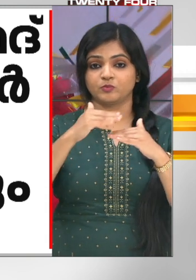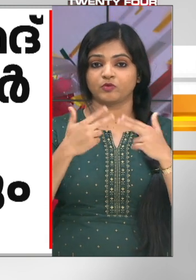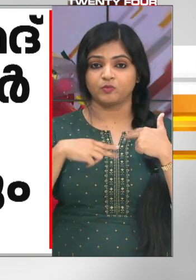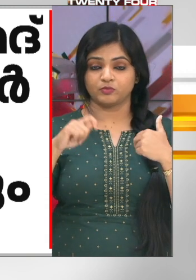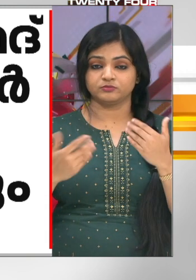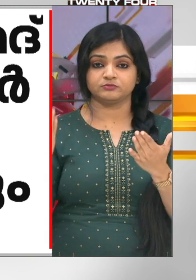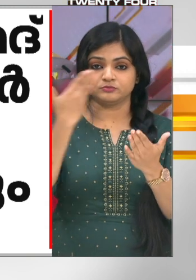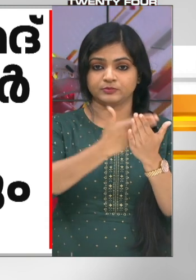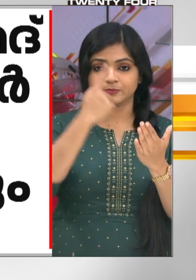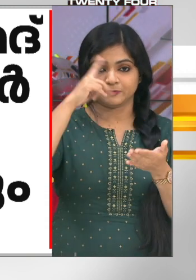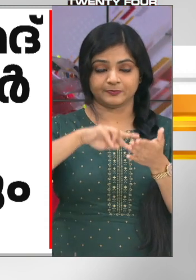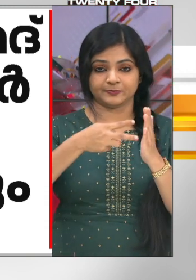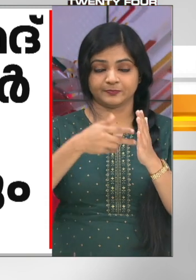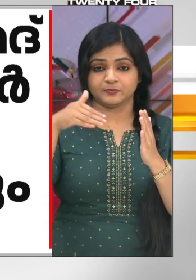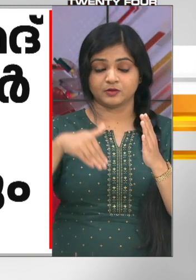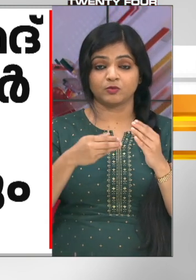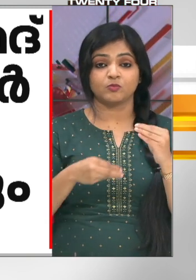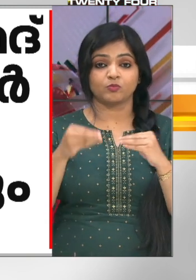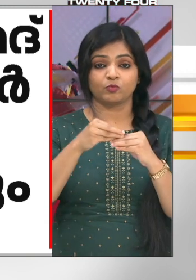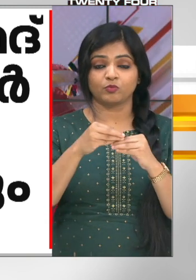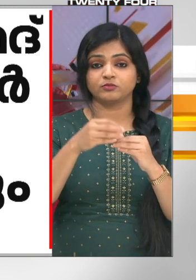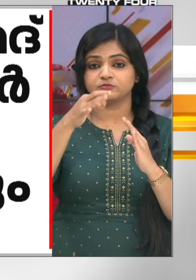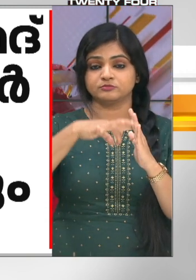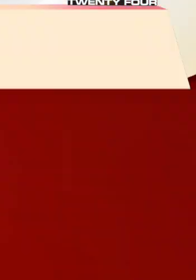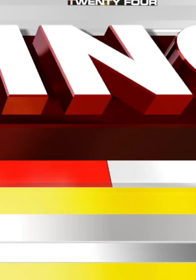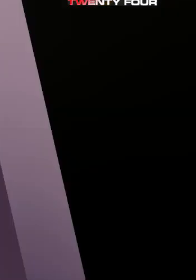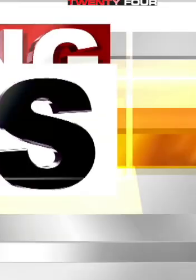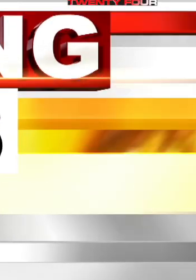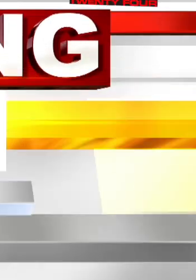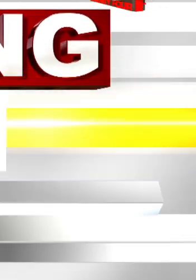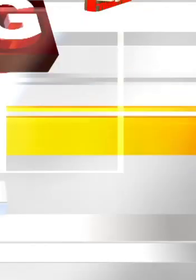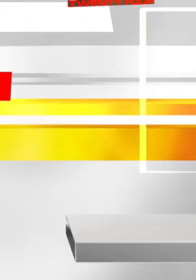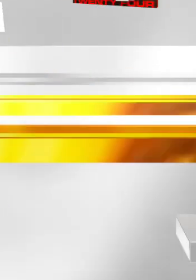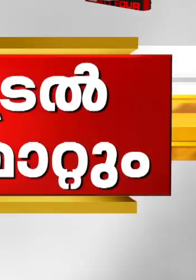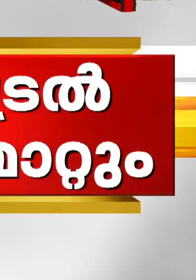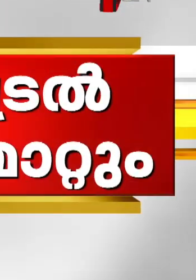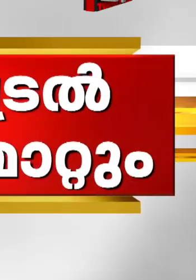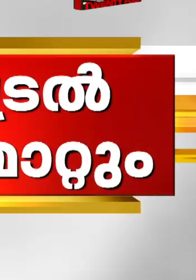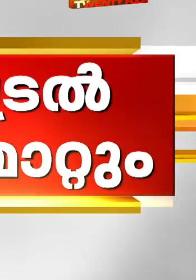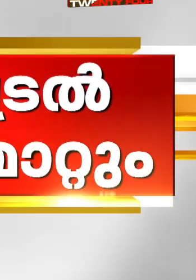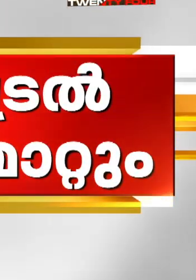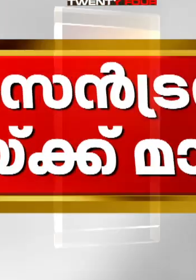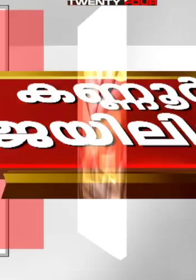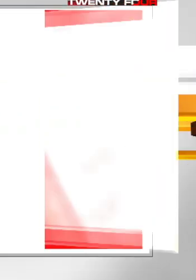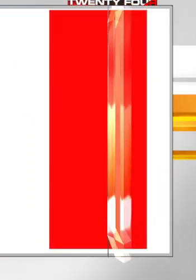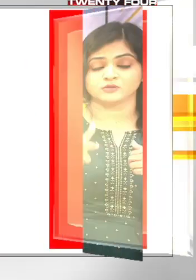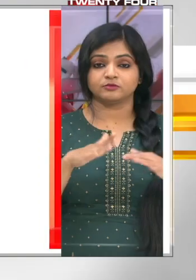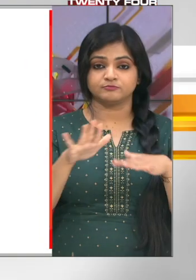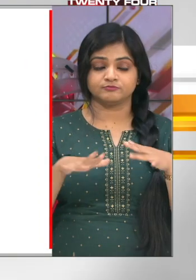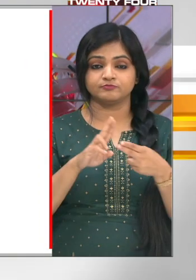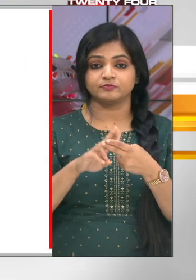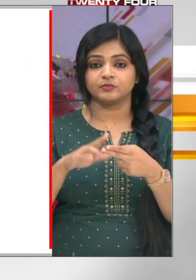അത് നിലവിൽ അതിനെ കുറിച്ചുള്ള അപ്ഡേഷൻസ് എത്തിയിട്ടില്ല. അതായത് അവരുടെ അഭിഭാഷകർ അതുമായി ബന്ധപ്പെട്ട നടപടികൾ